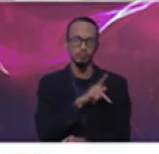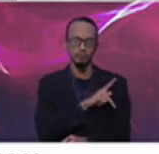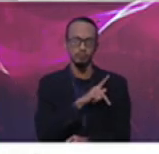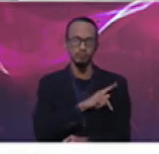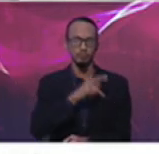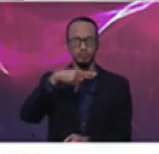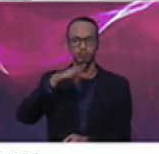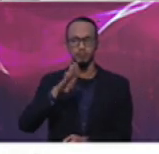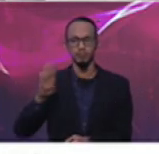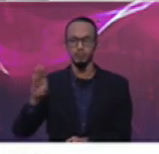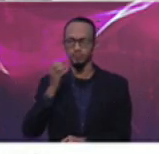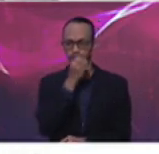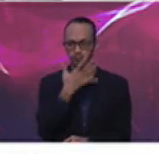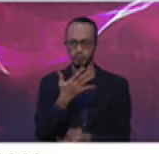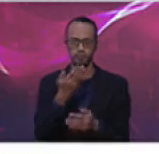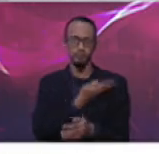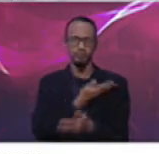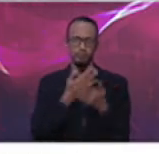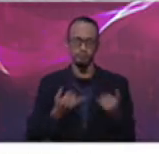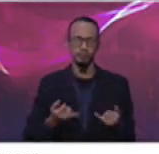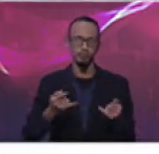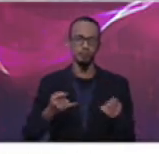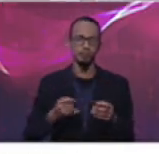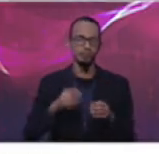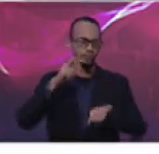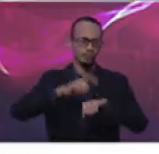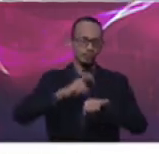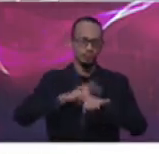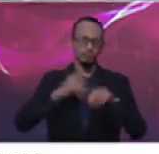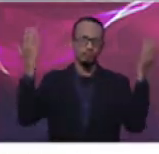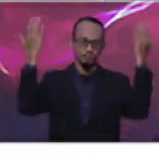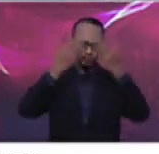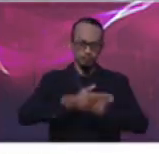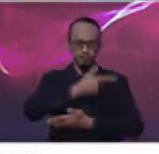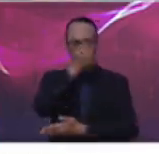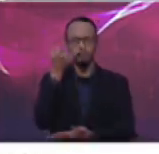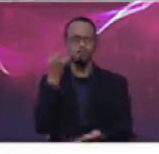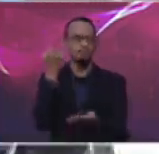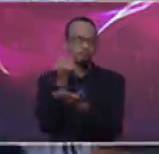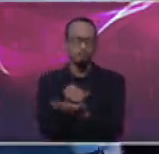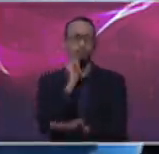sebelum ini berkata Gaza sedang menghadapi detik paling gelap akibat kekejaman Israel